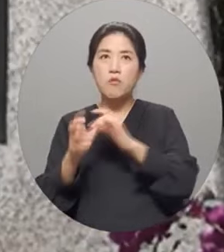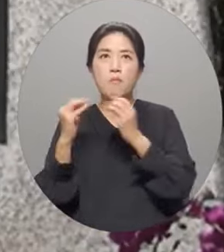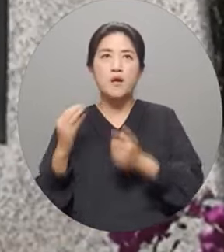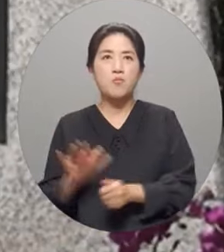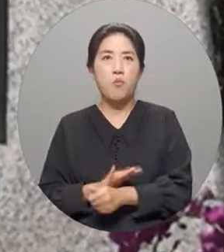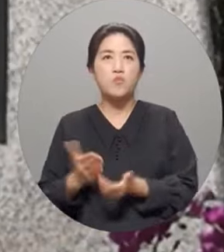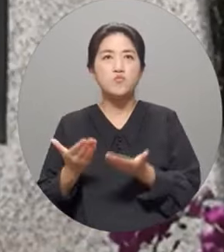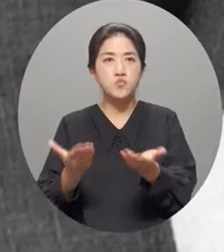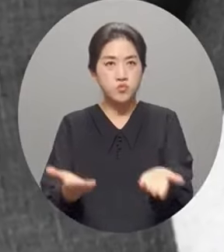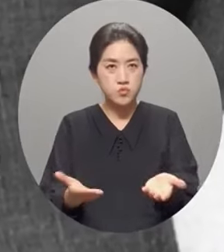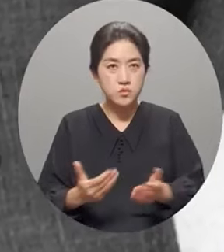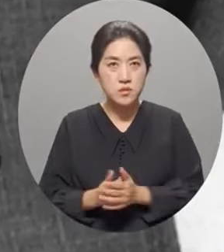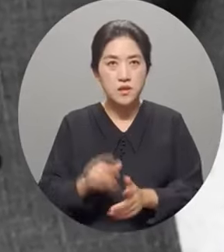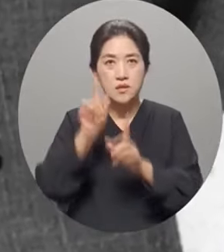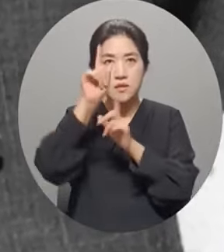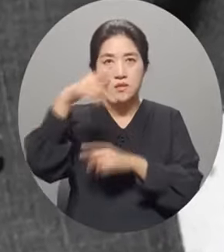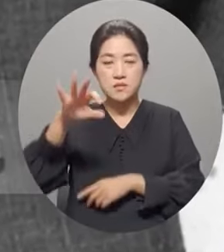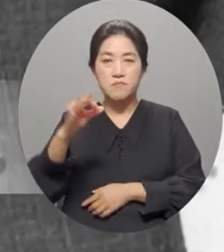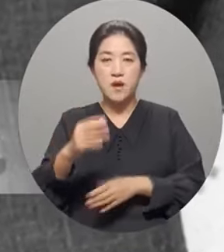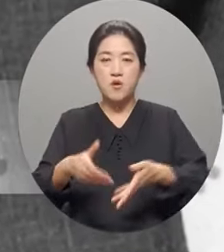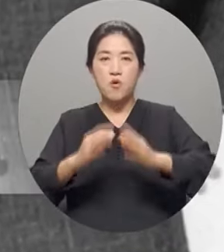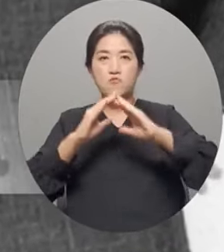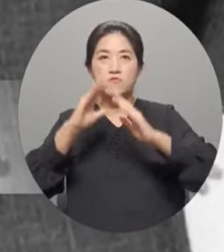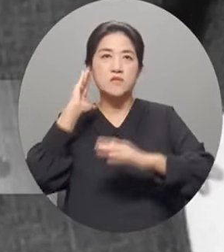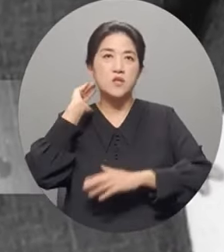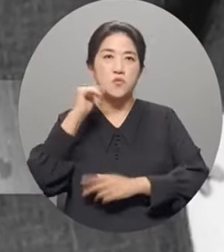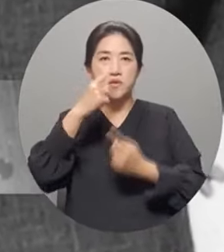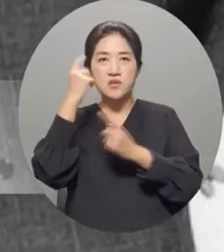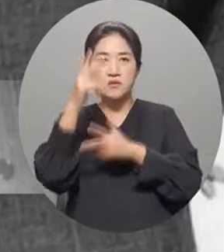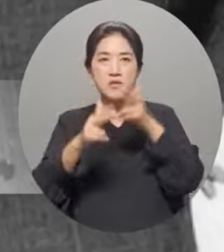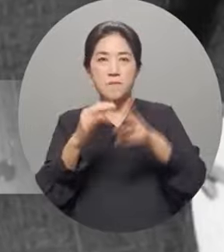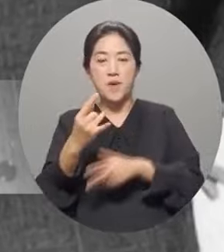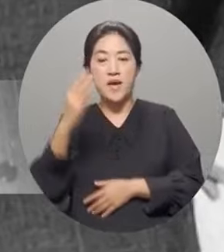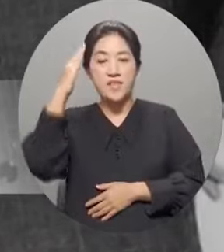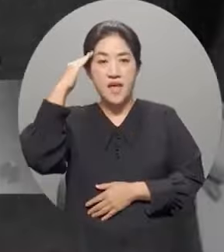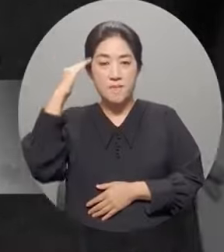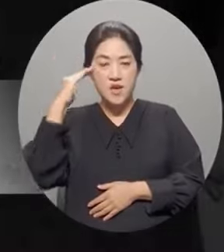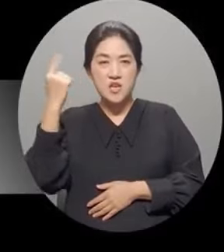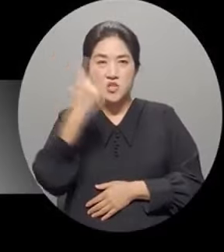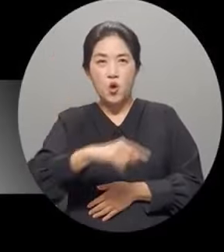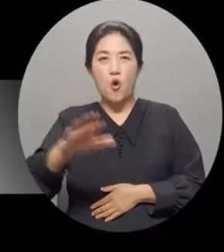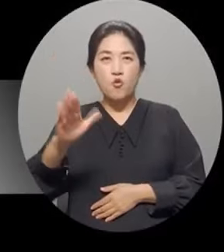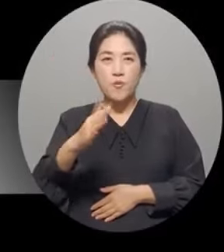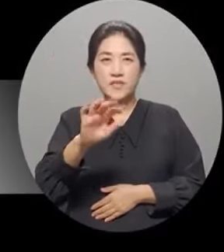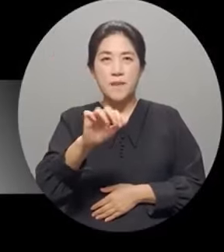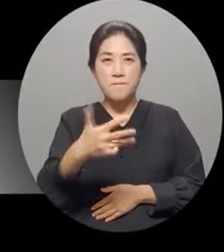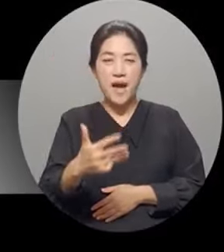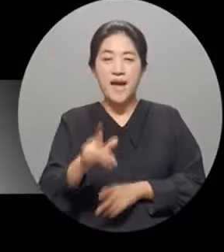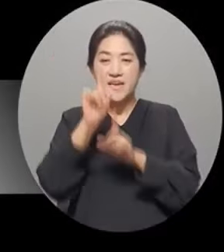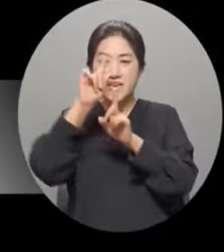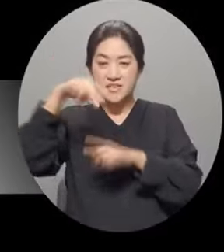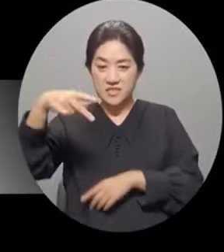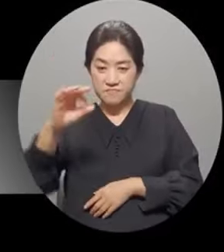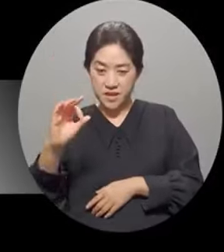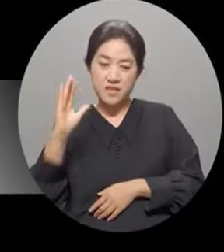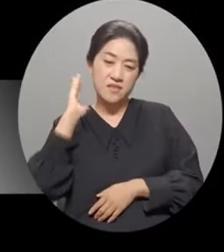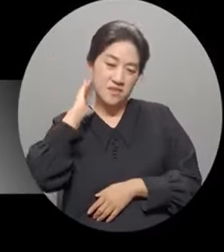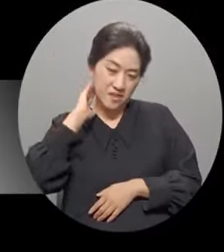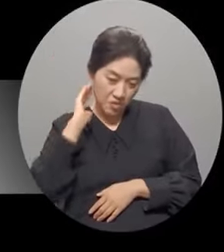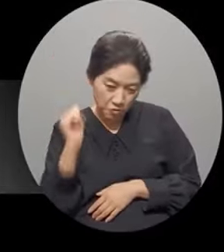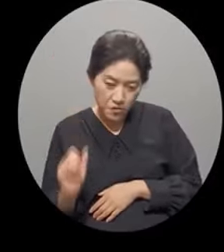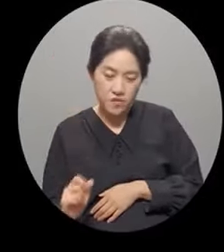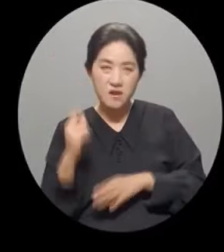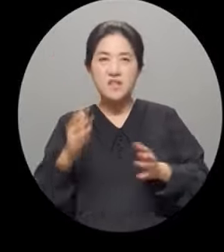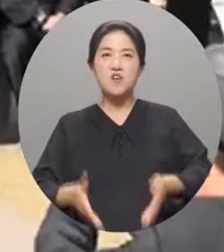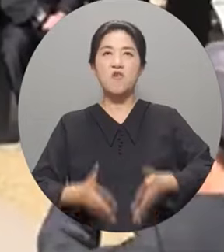급증했습니다. 이승만 건국 대통령 기념사업회는 대한민국이 1948년 이승만 대통령에 의해 건국됐다고